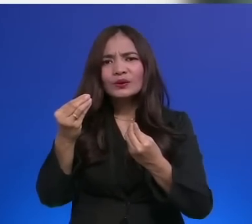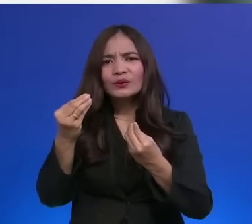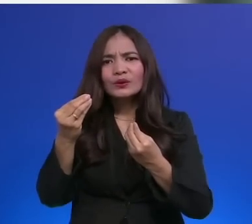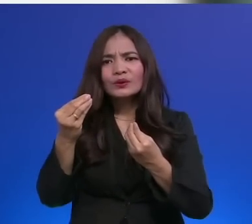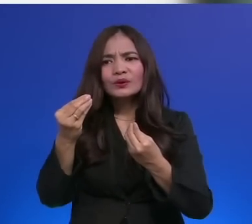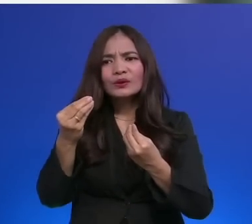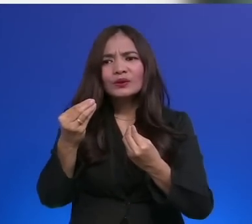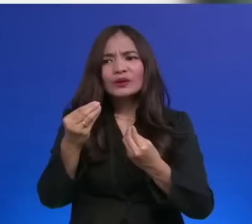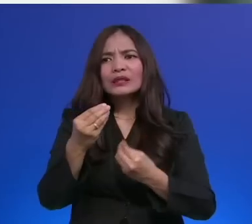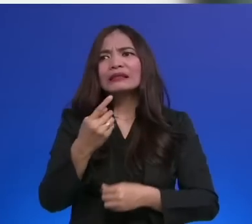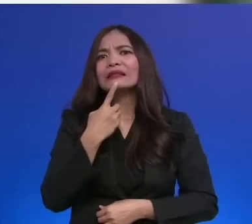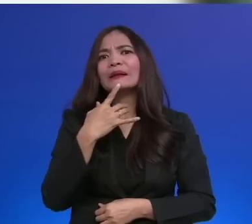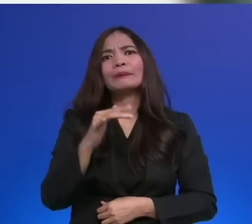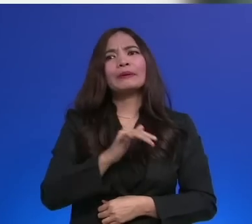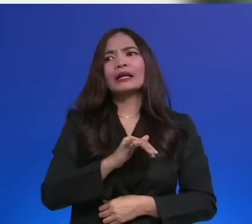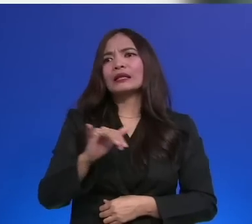hilang